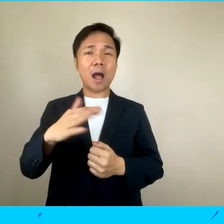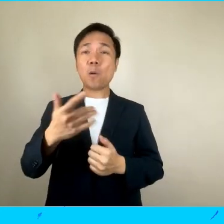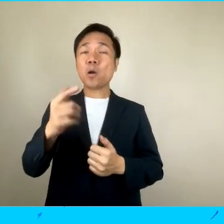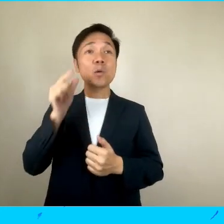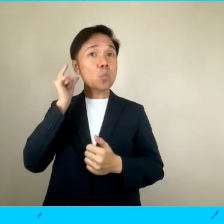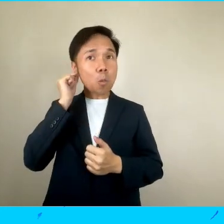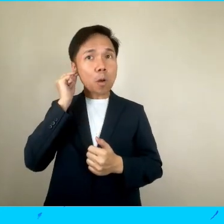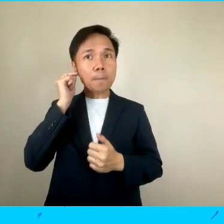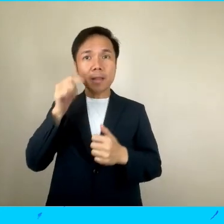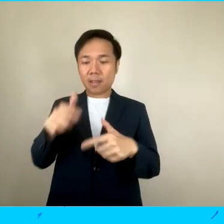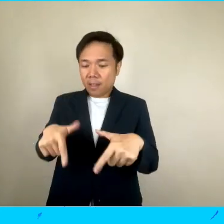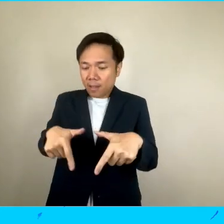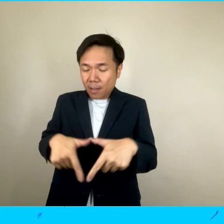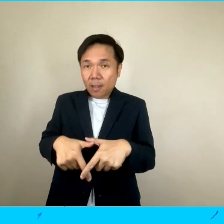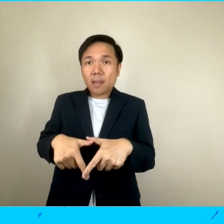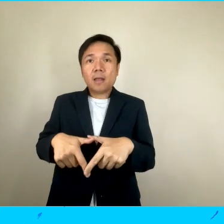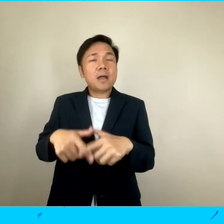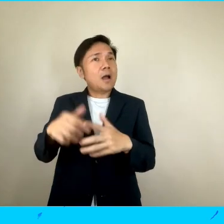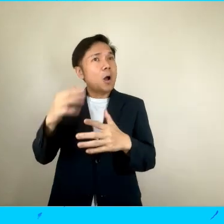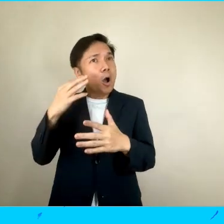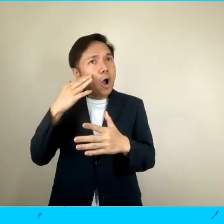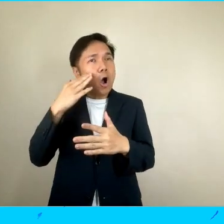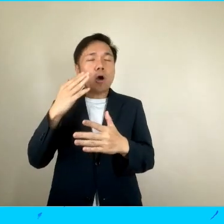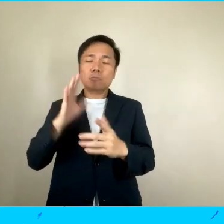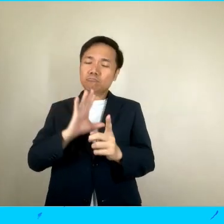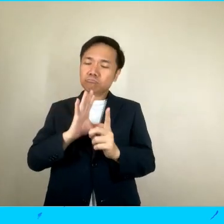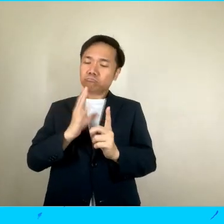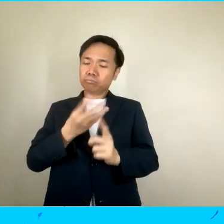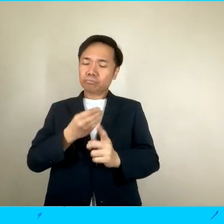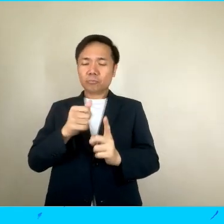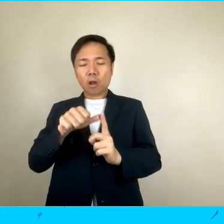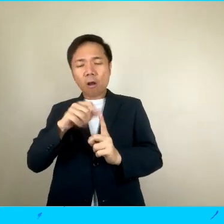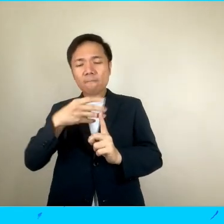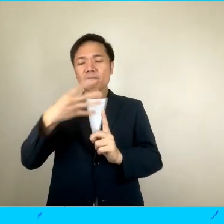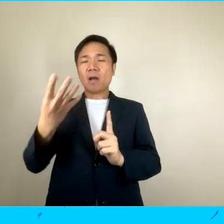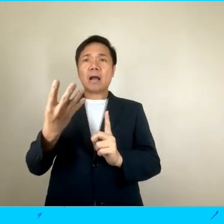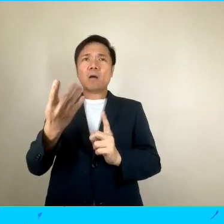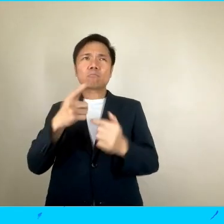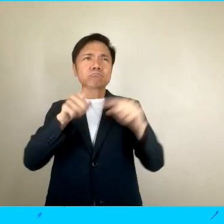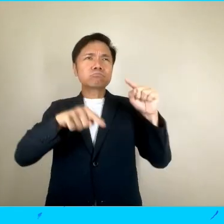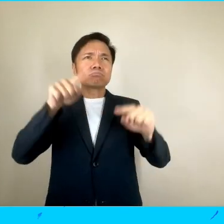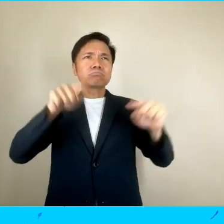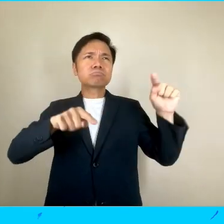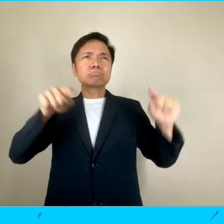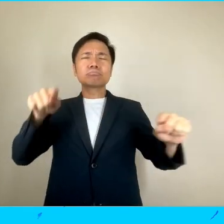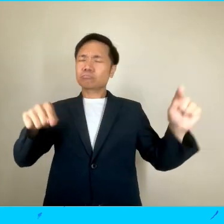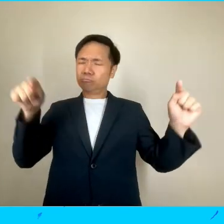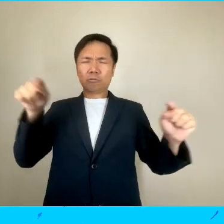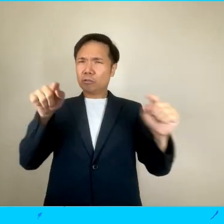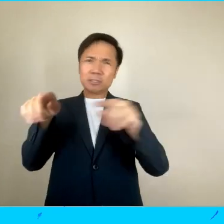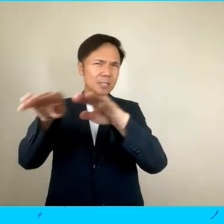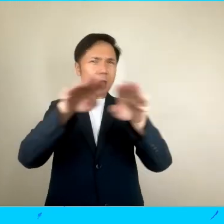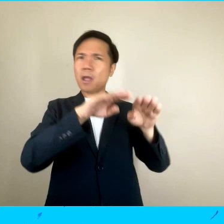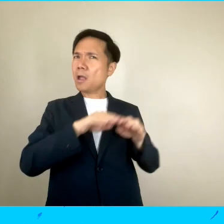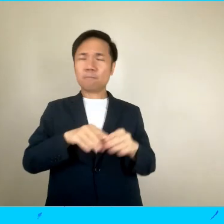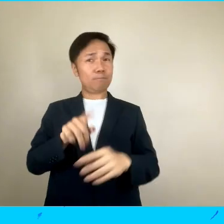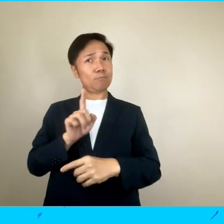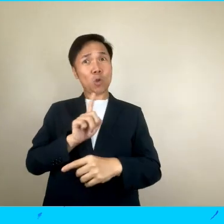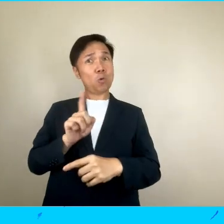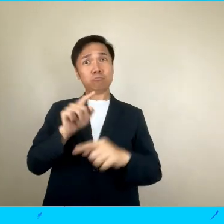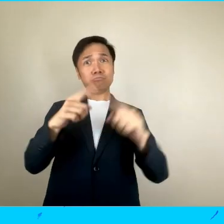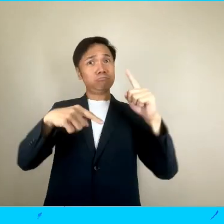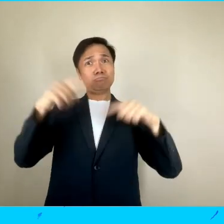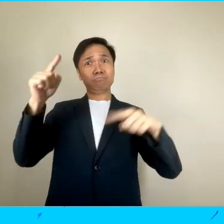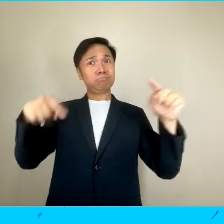corps que nous avons au-delà de nos génitales et des orientations de genre.